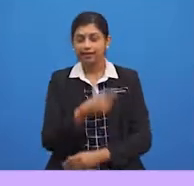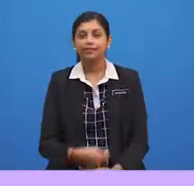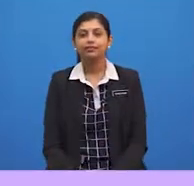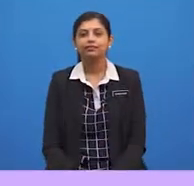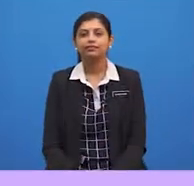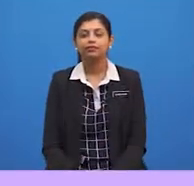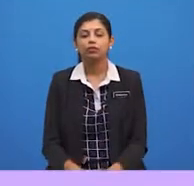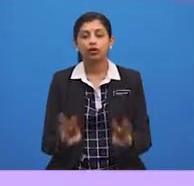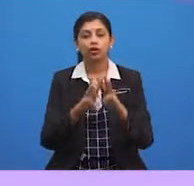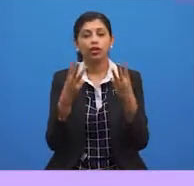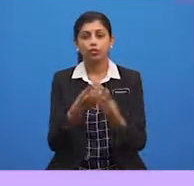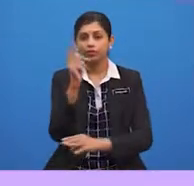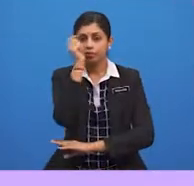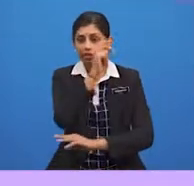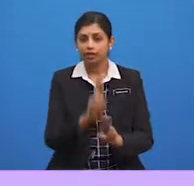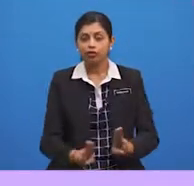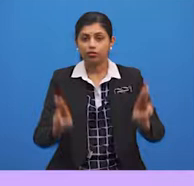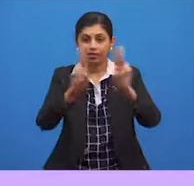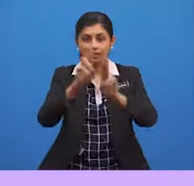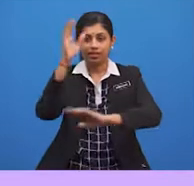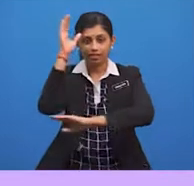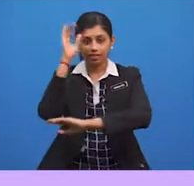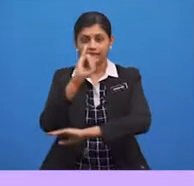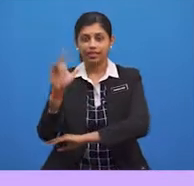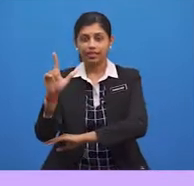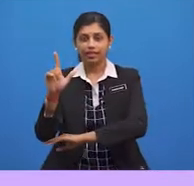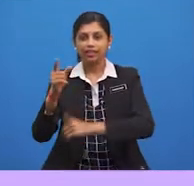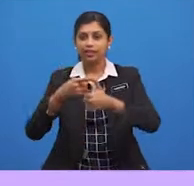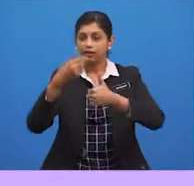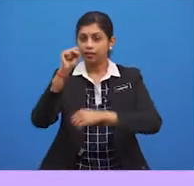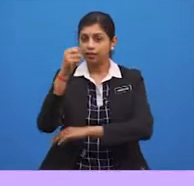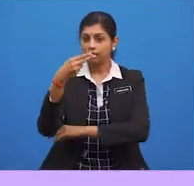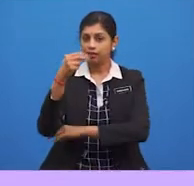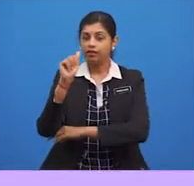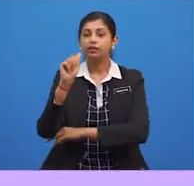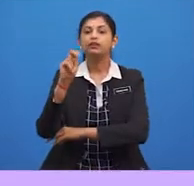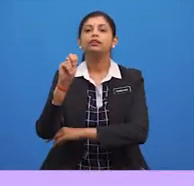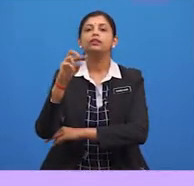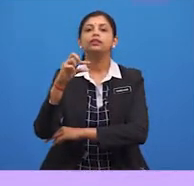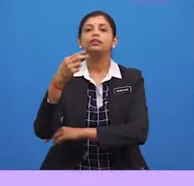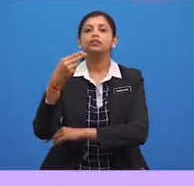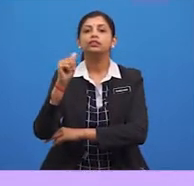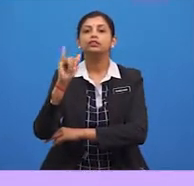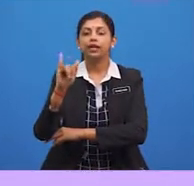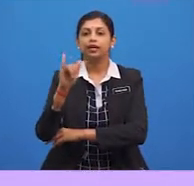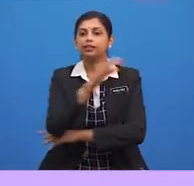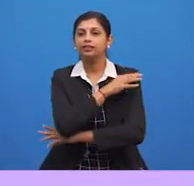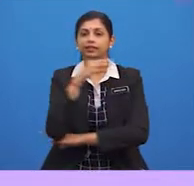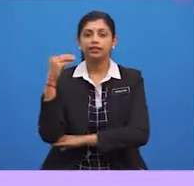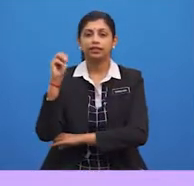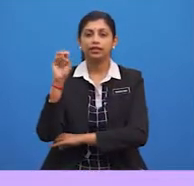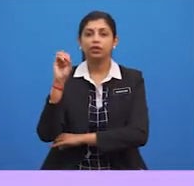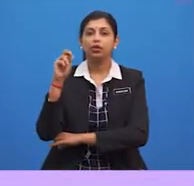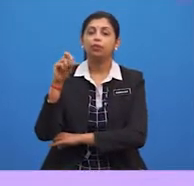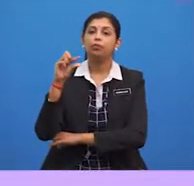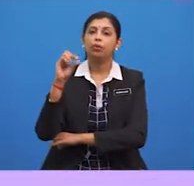Kawasan peternakan utama di China ialah Shanghai Bright dan Inner Mongolia